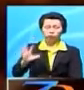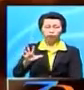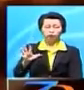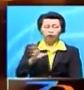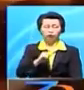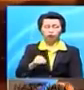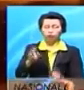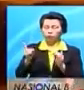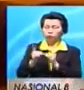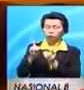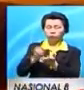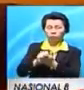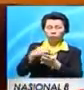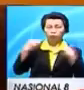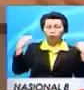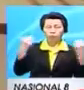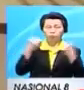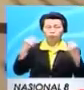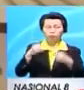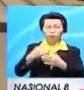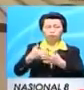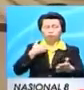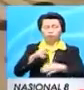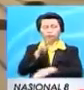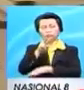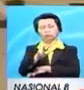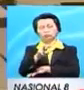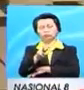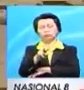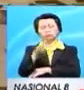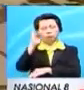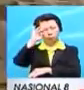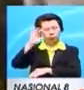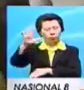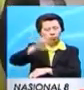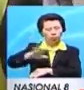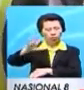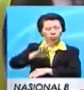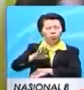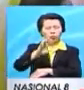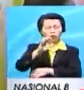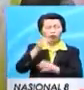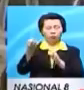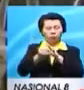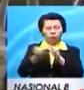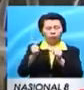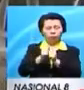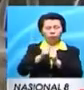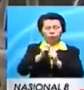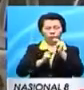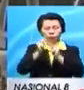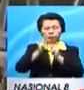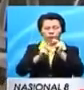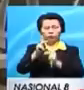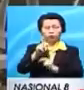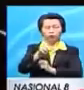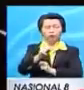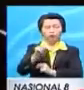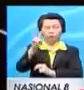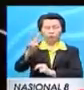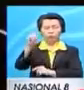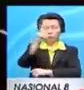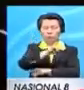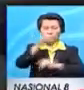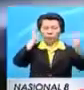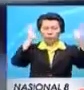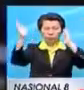Beliau ditemui media selepas majlis pratonton Reimagining Airports dokumentari pembinaan KLIA2 bersempena Hari